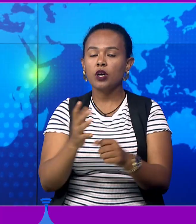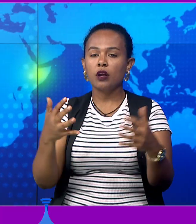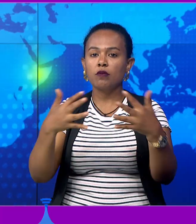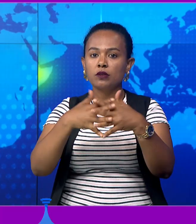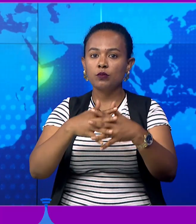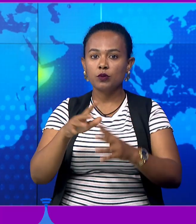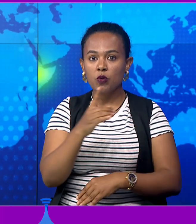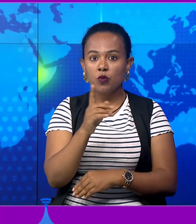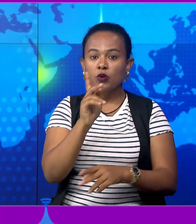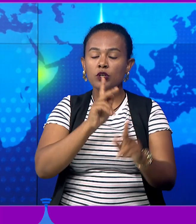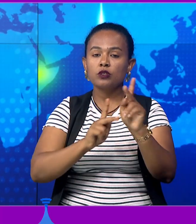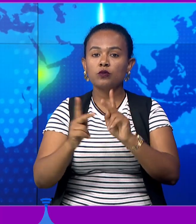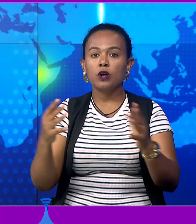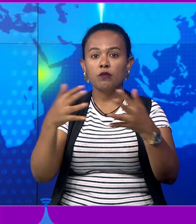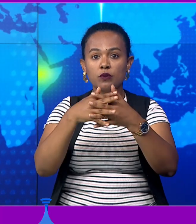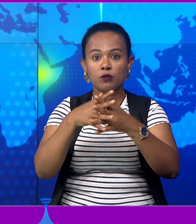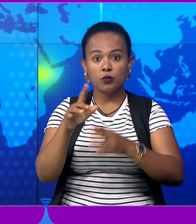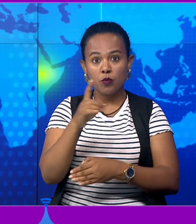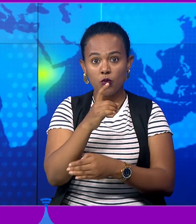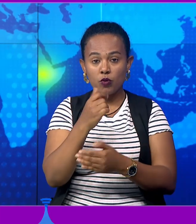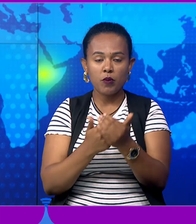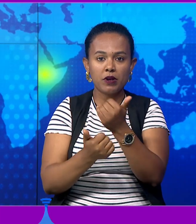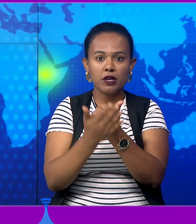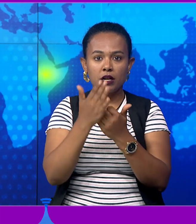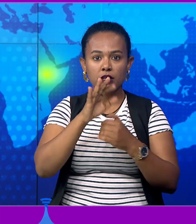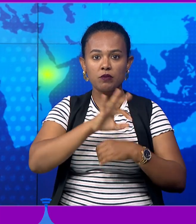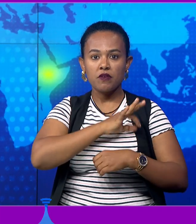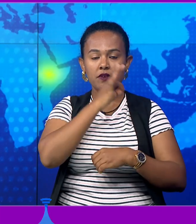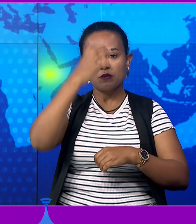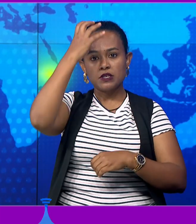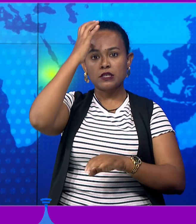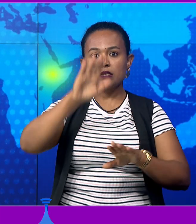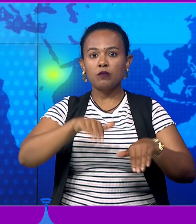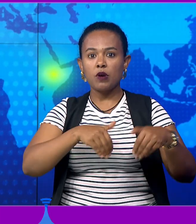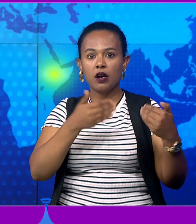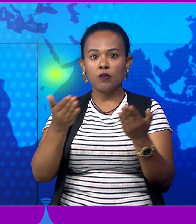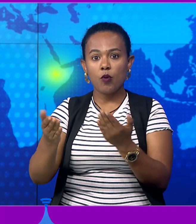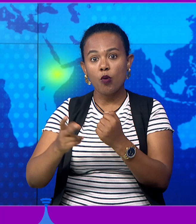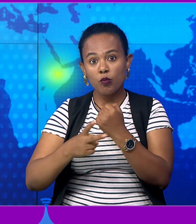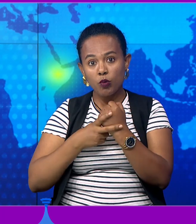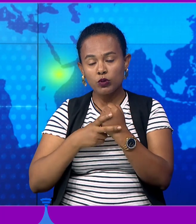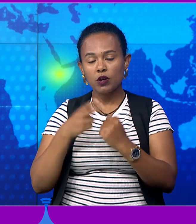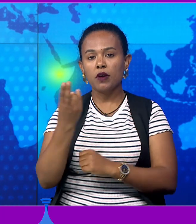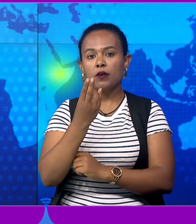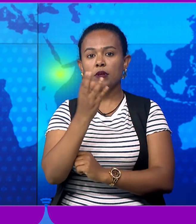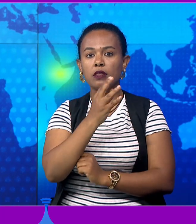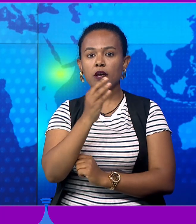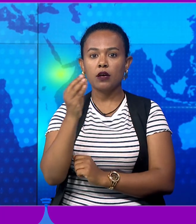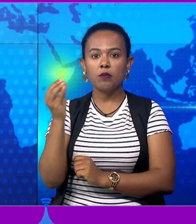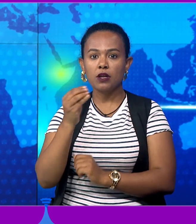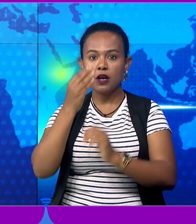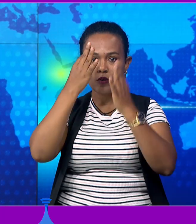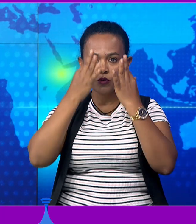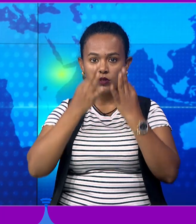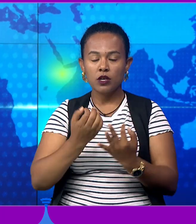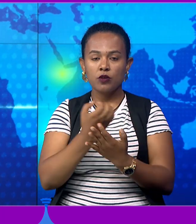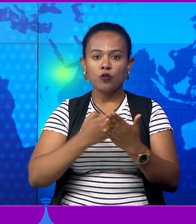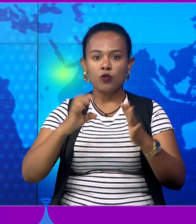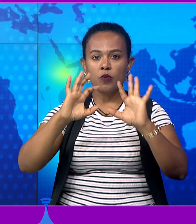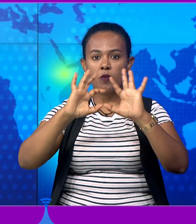በመሆን ከህዝቡ ጋራ በትብብር በመሆን በመረዳዳት መንፈስ መንግስት የሚያቀርበውን ነዳጅ በቁጠባ የመጠቀምና ለወሳኝ ኢኮኖሚና